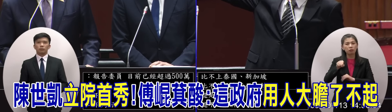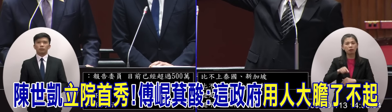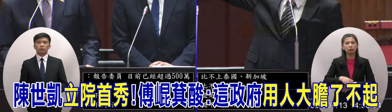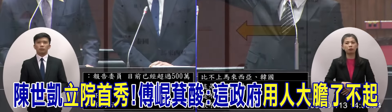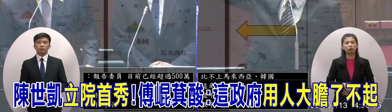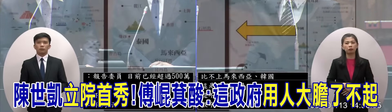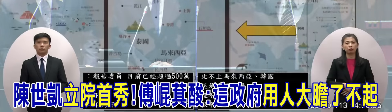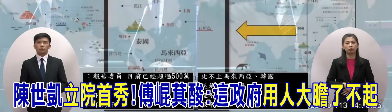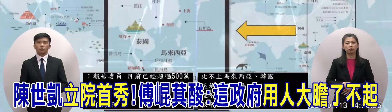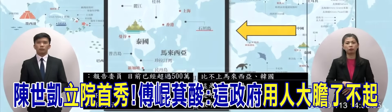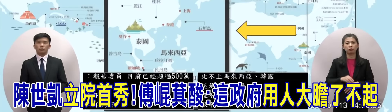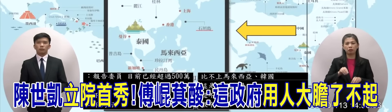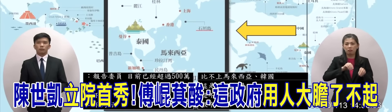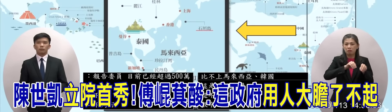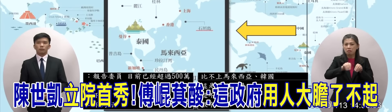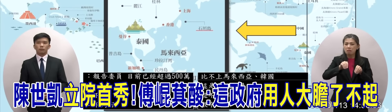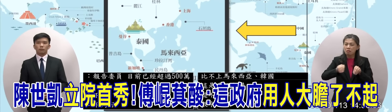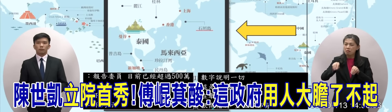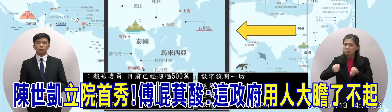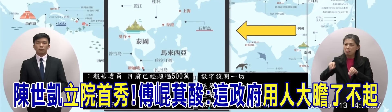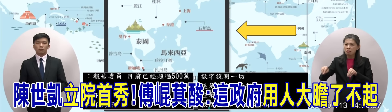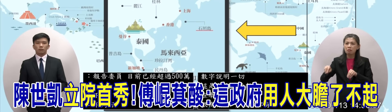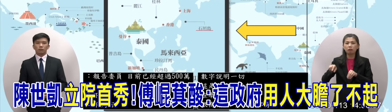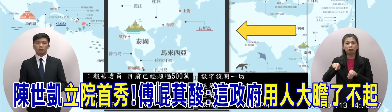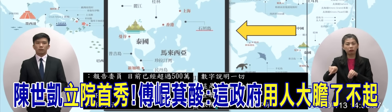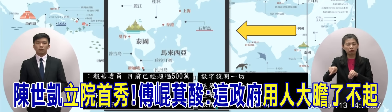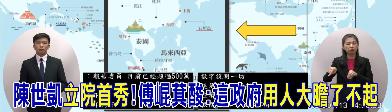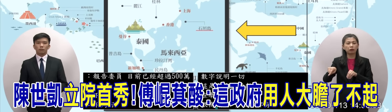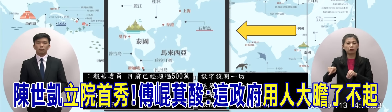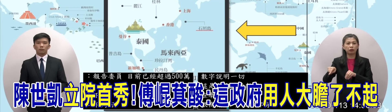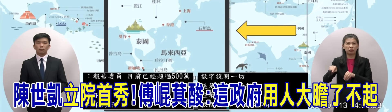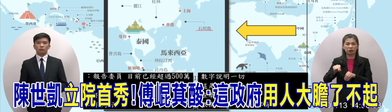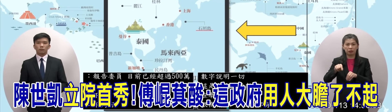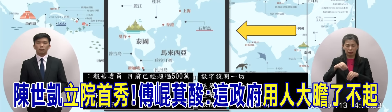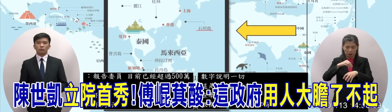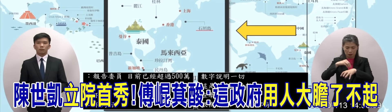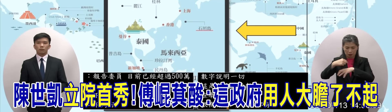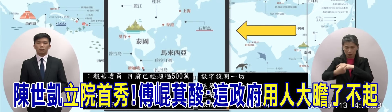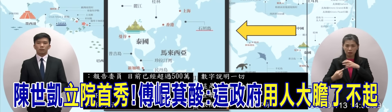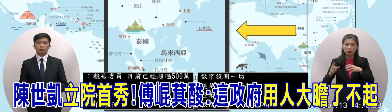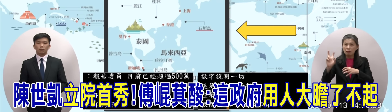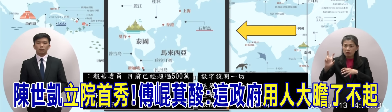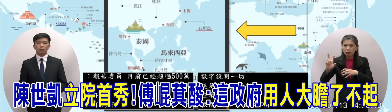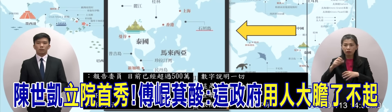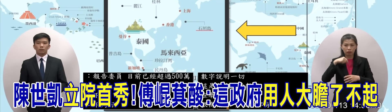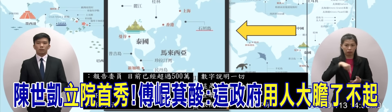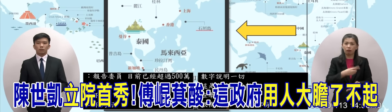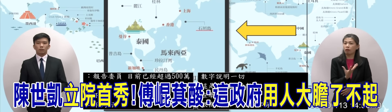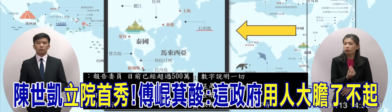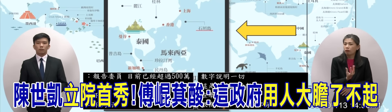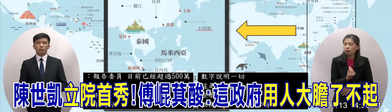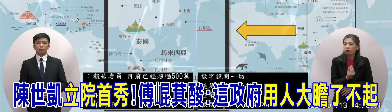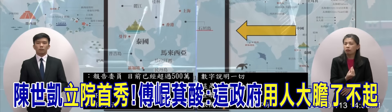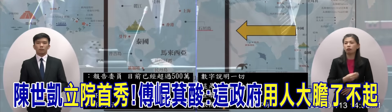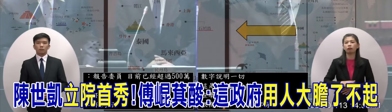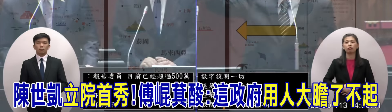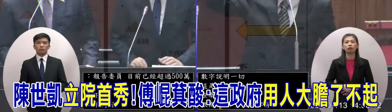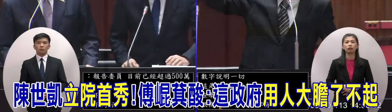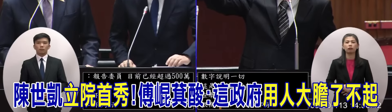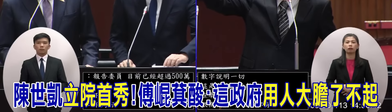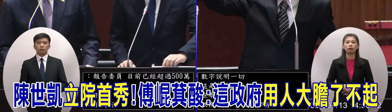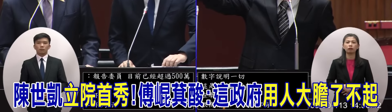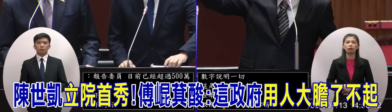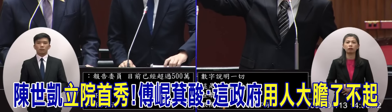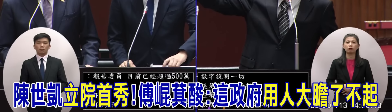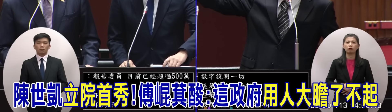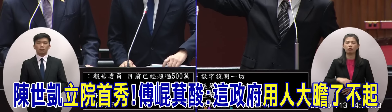在全世界有70个点，台湾竟然没有一个 climate， 都没有一个点都没有。世界